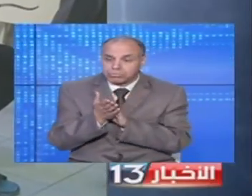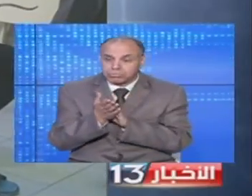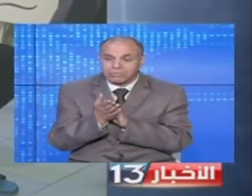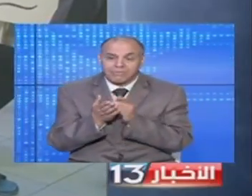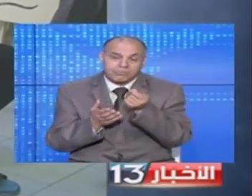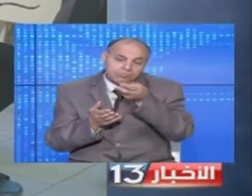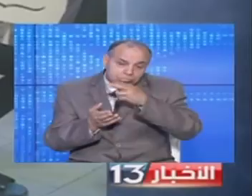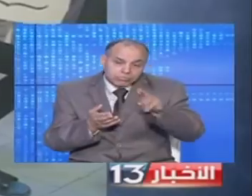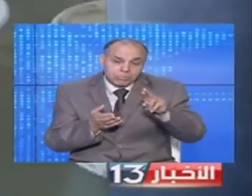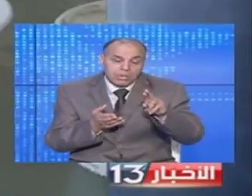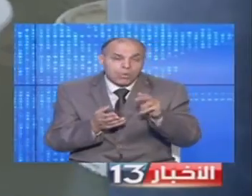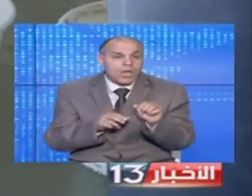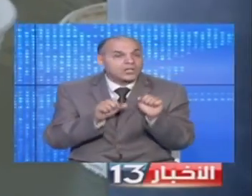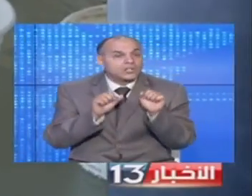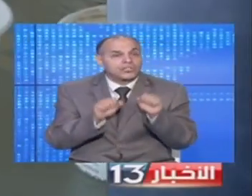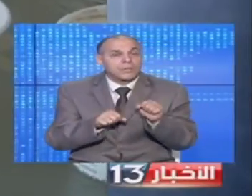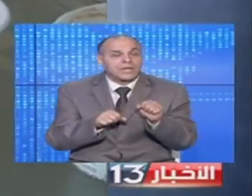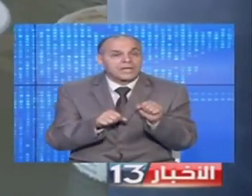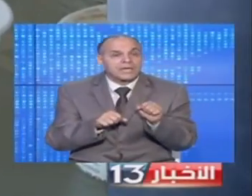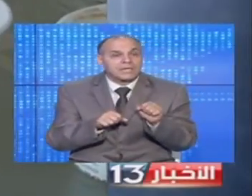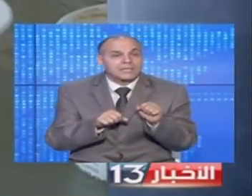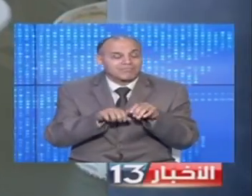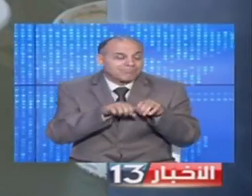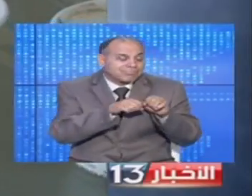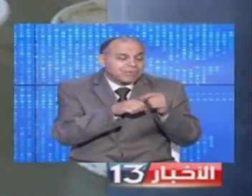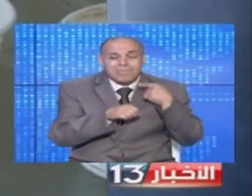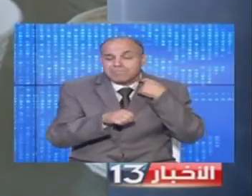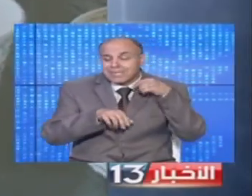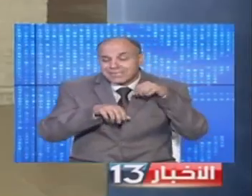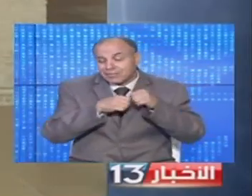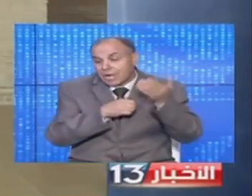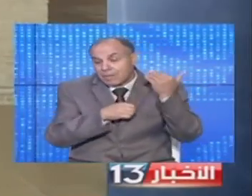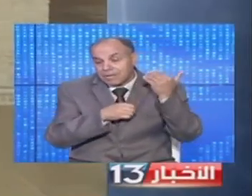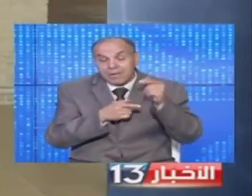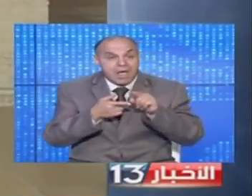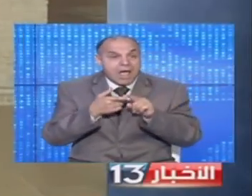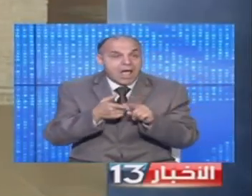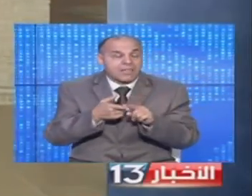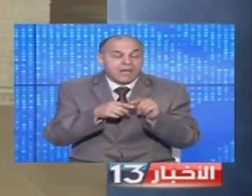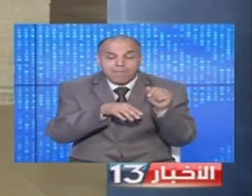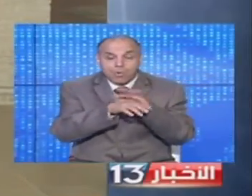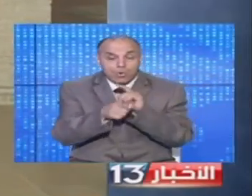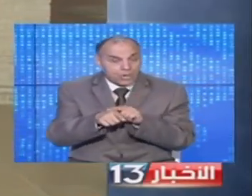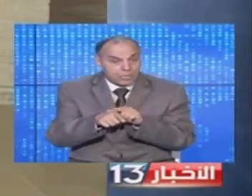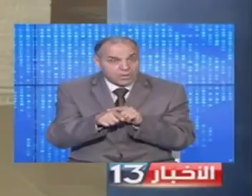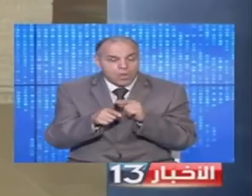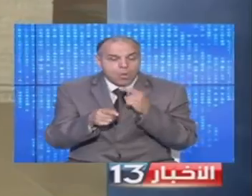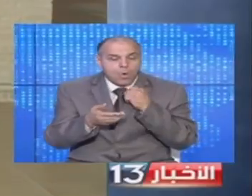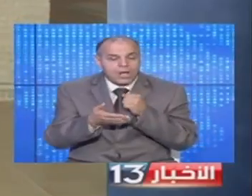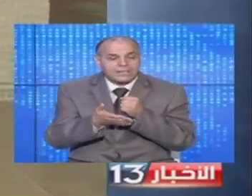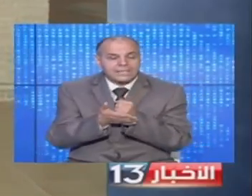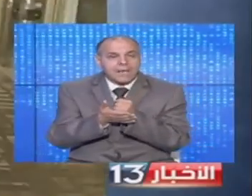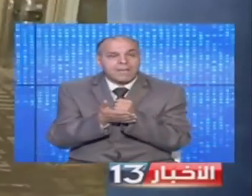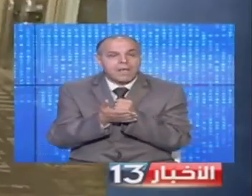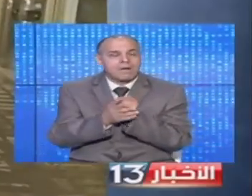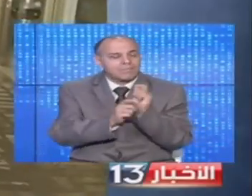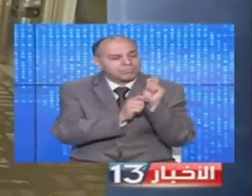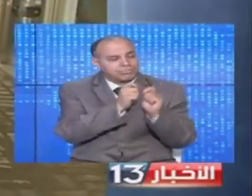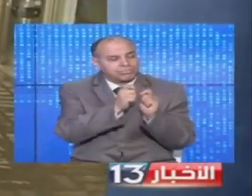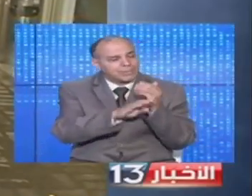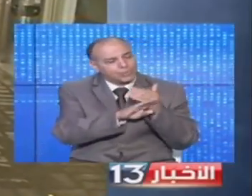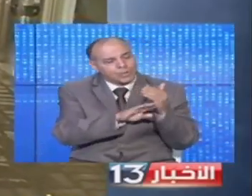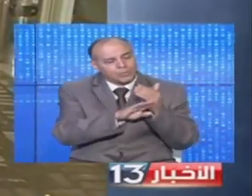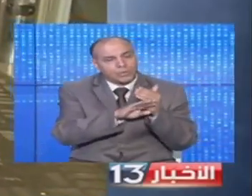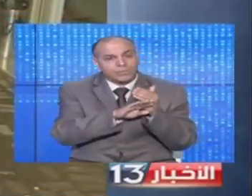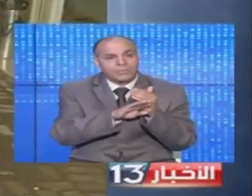لهم وتمكينهم من جبر الاضرار التي لحقت هم جراء الجائحه ودعمهم ب قروض ميسره